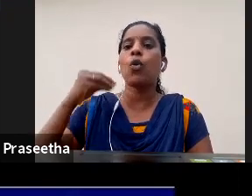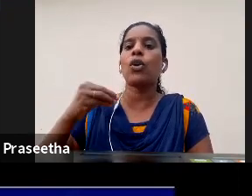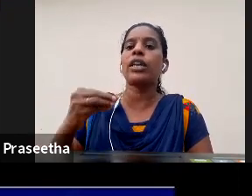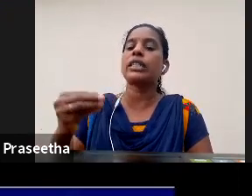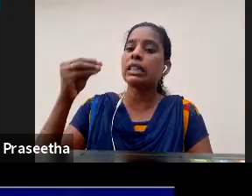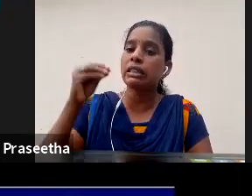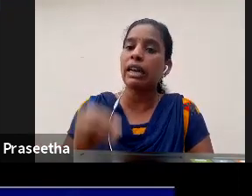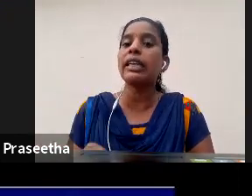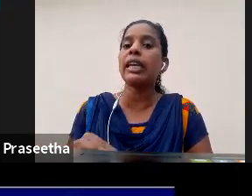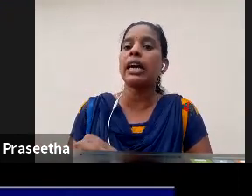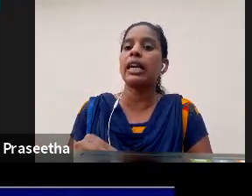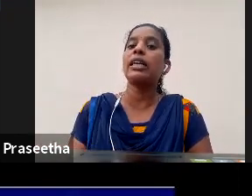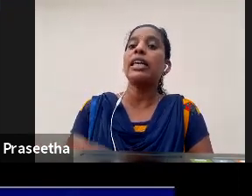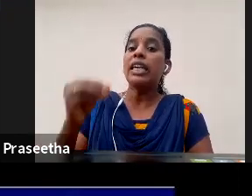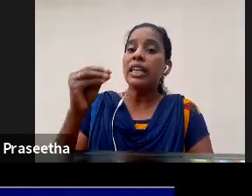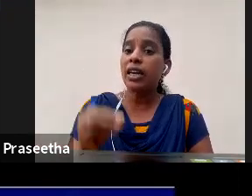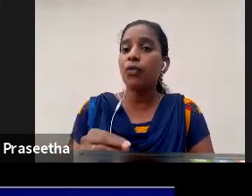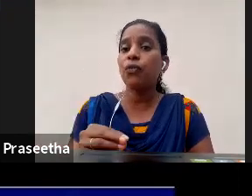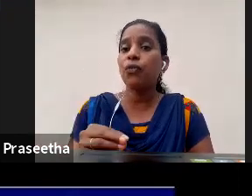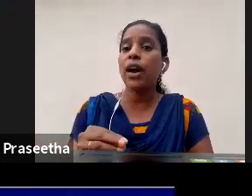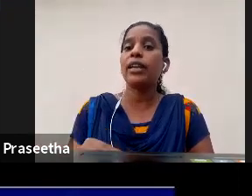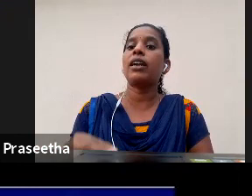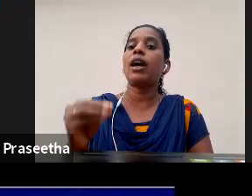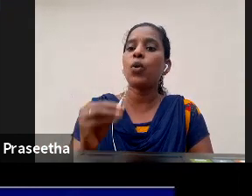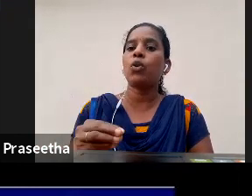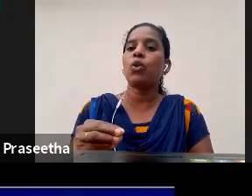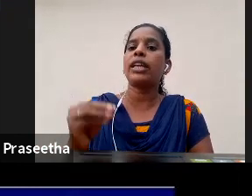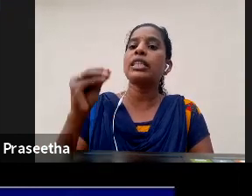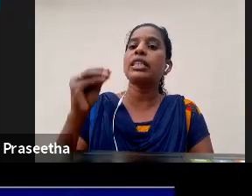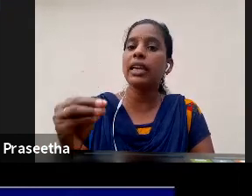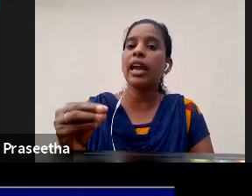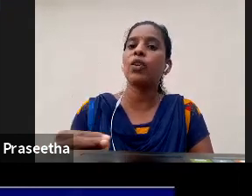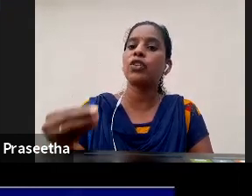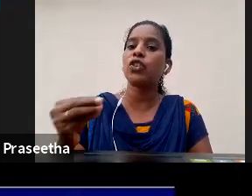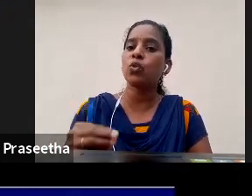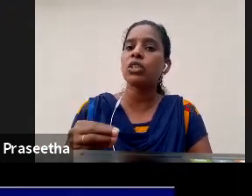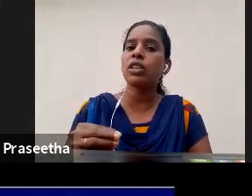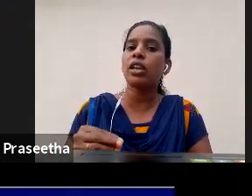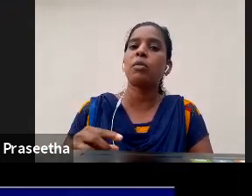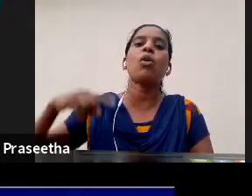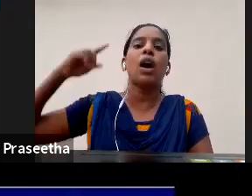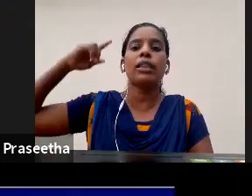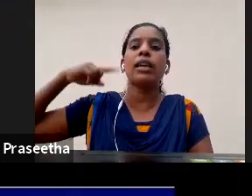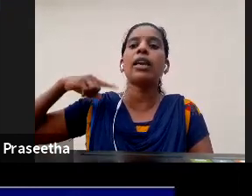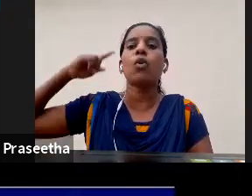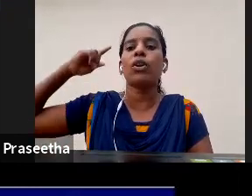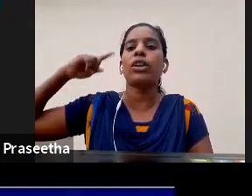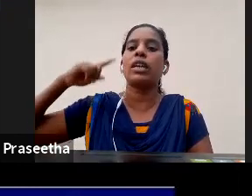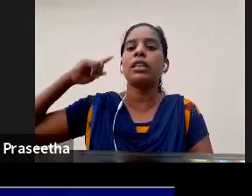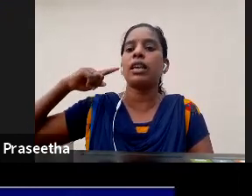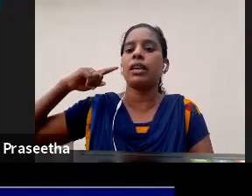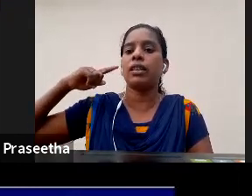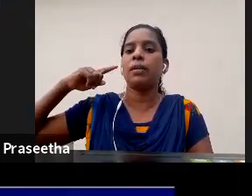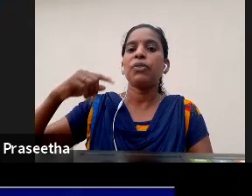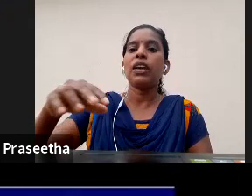ആ ഒരു കോർഡിനേഷൻ തന്നെയാണ് ഡഫ് ആയിട്ടുള്ള ഒരു കുട്ടി സൈൻ ലാംഗ്വേജ് യൂസ് ചെയ്യുമ്പോൾ അതേ കോർഡിനേഷൻ